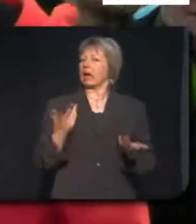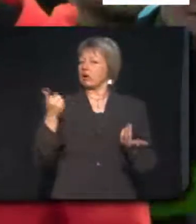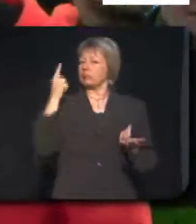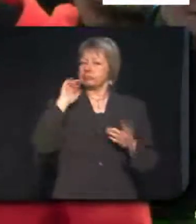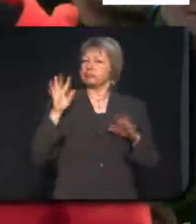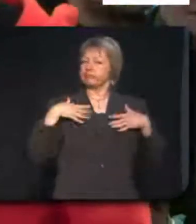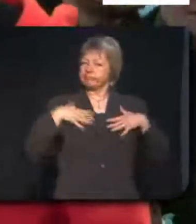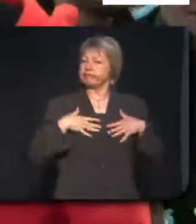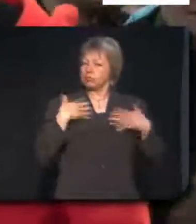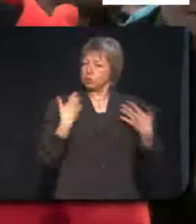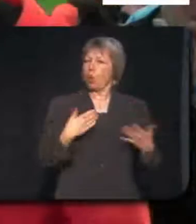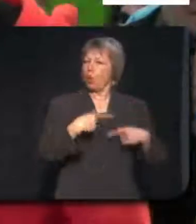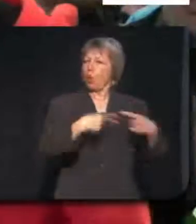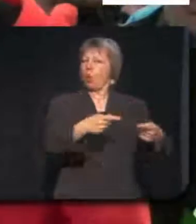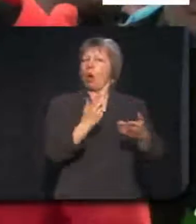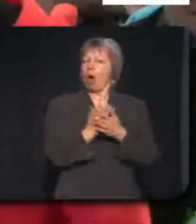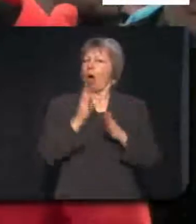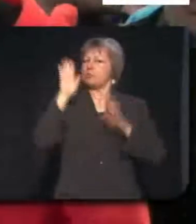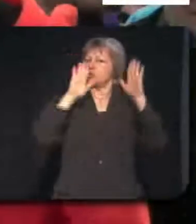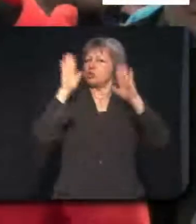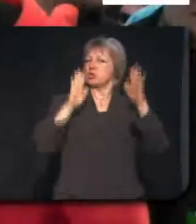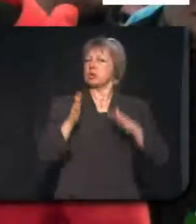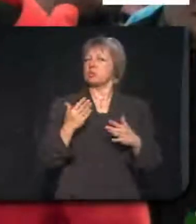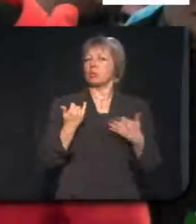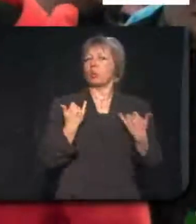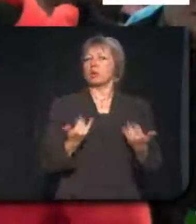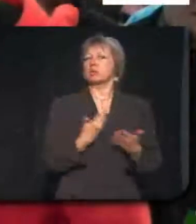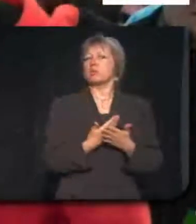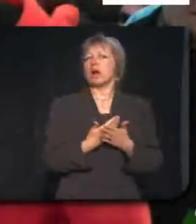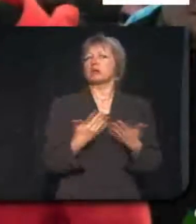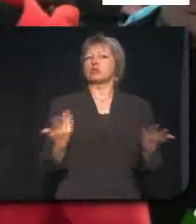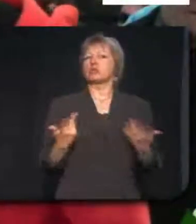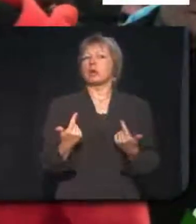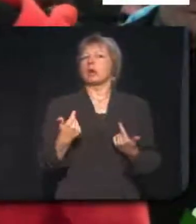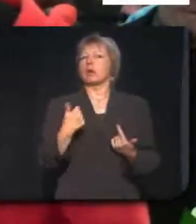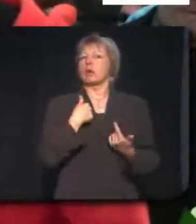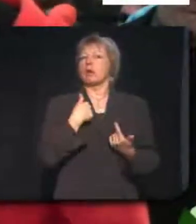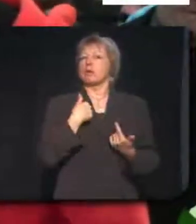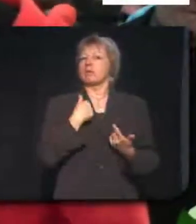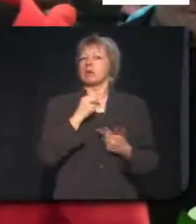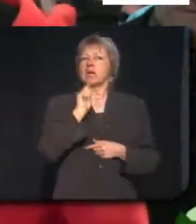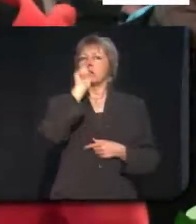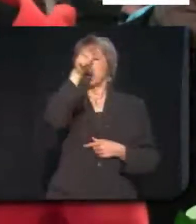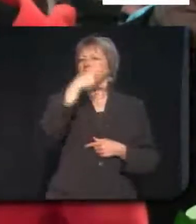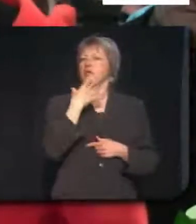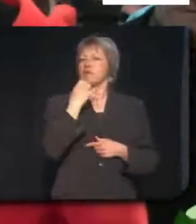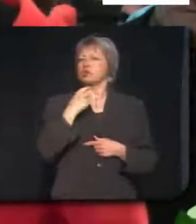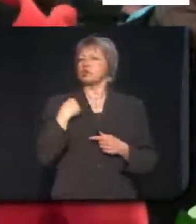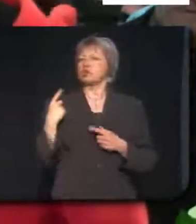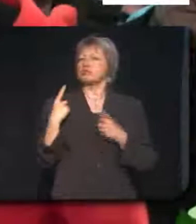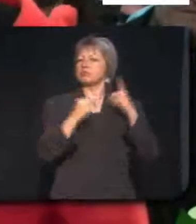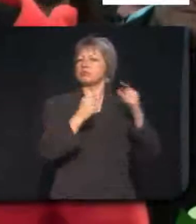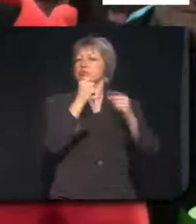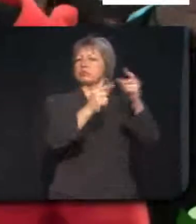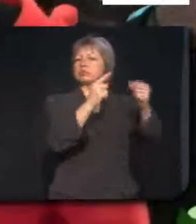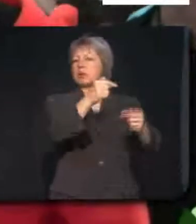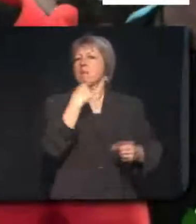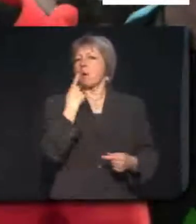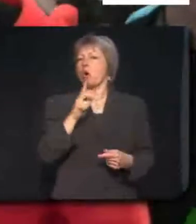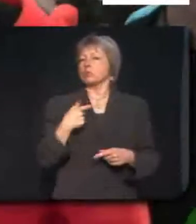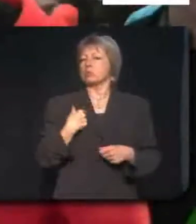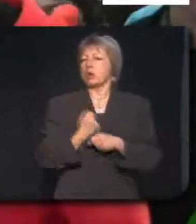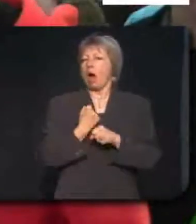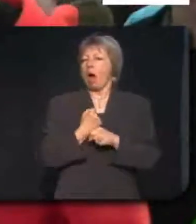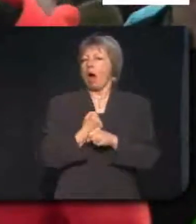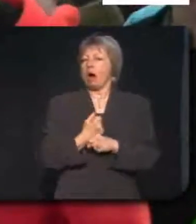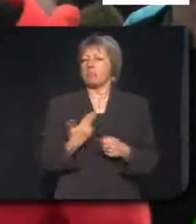ist diesbezüglich abgestimmt haben und wir stehen draußen zum Beispiel mit gepackten Koffern und wollten wir zurückfahren denn wir haben viel zu tun und müssen morgen arbeiten wir